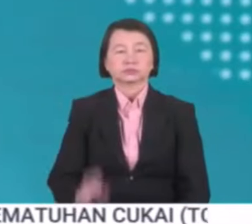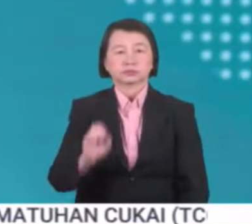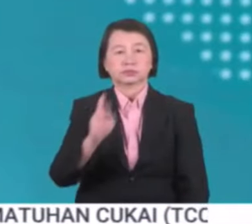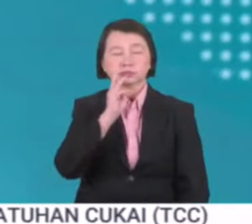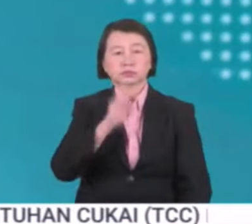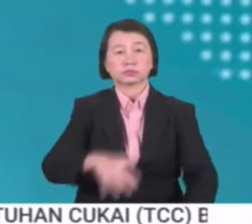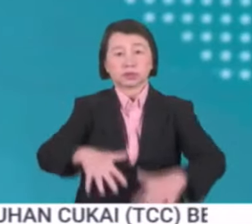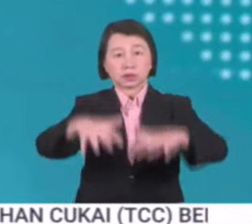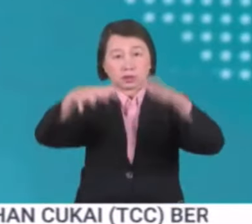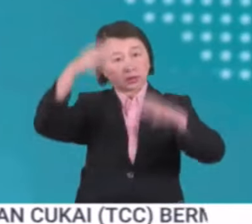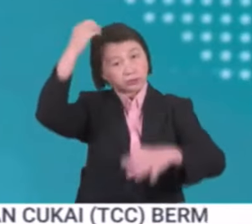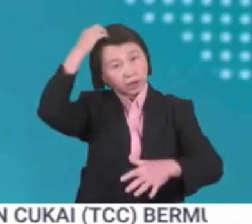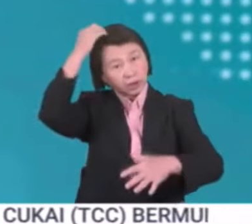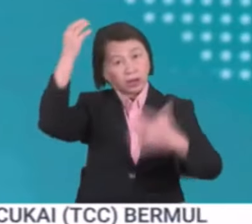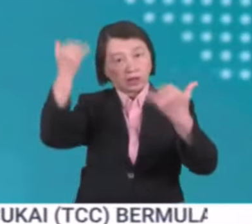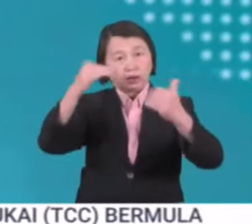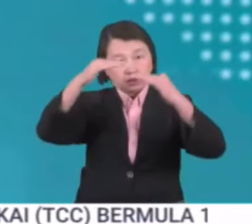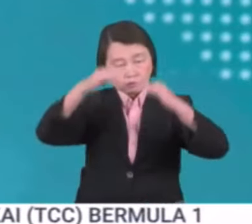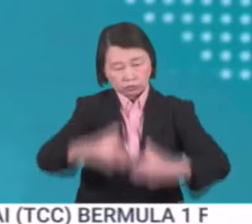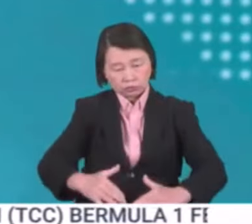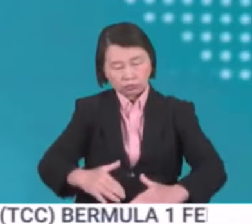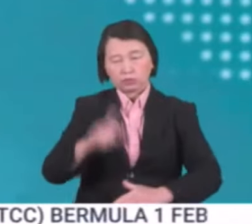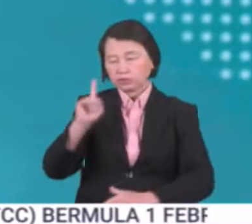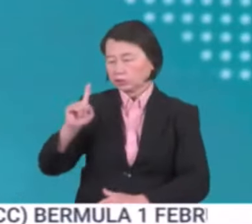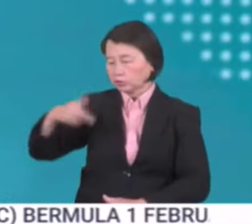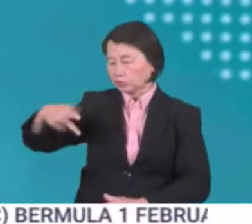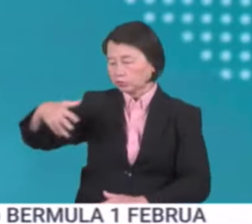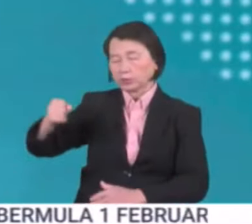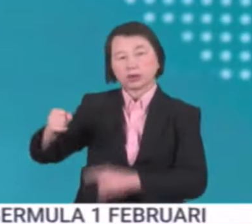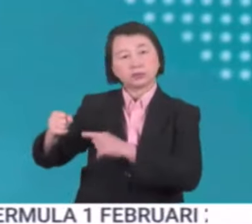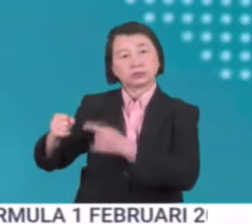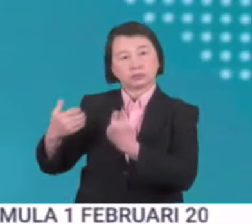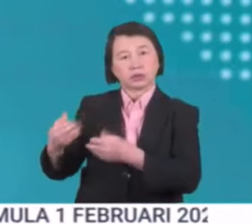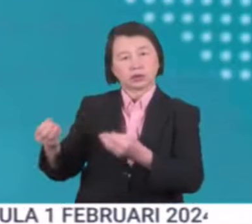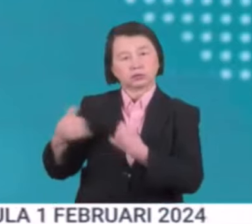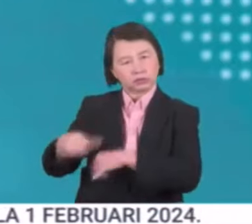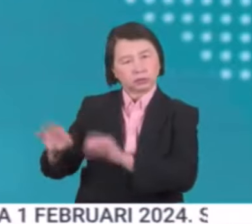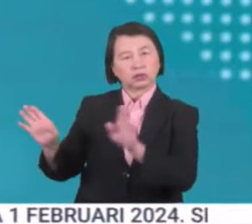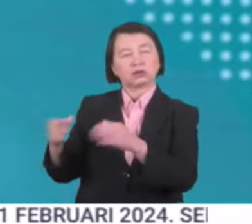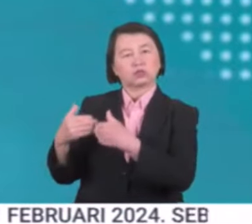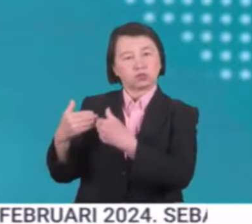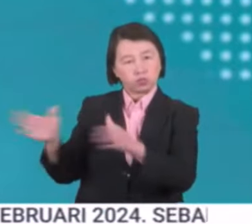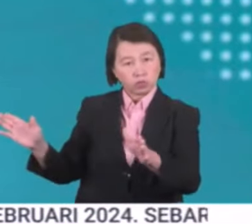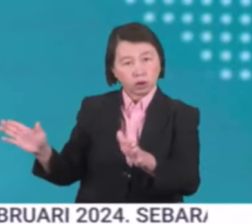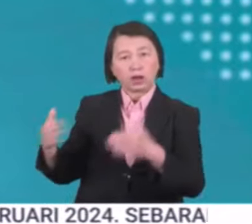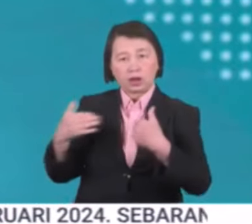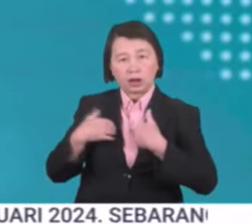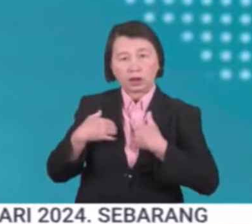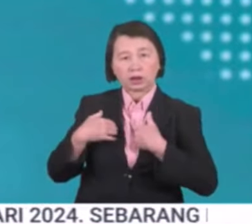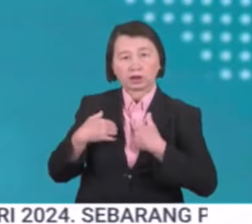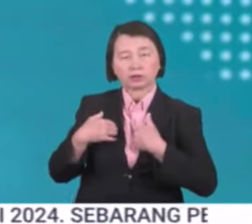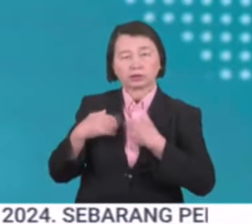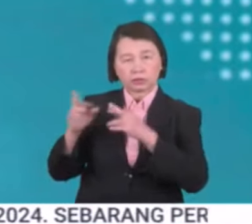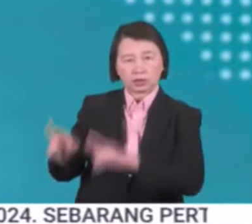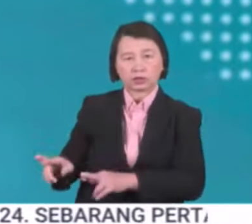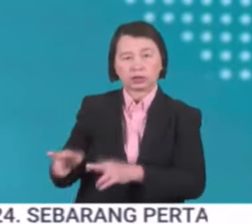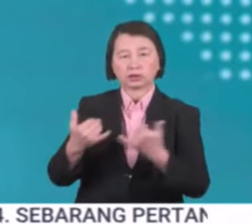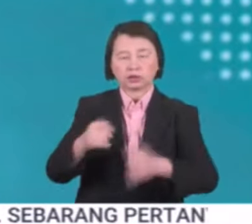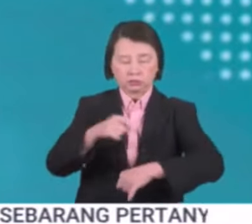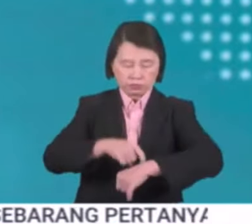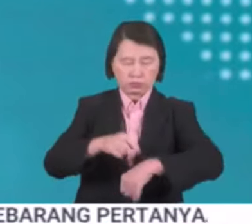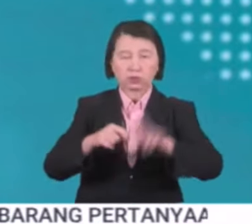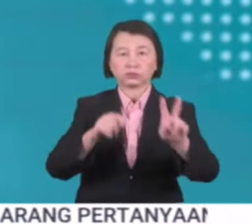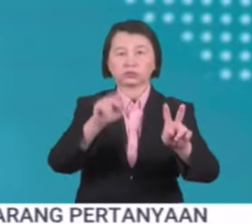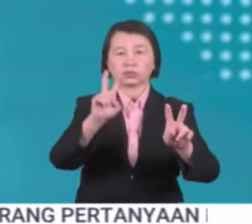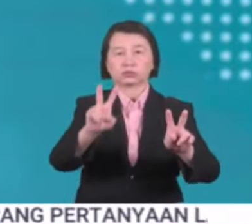Baik, banjir di Selangor mula surut dengan satu pusat pemindahan sementara PPS masih dibuka menempatkan penduduk terjejas. Setakat